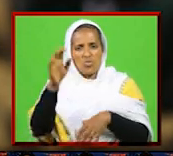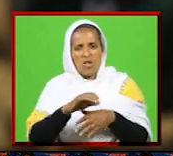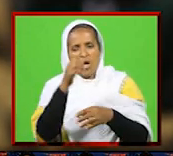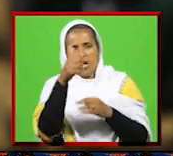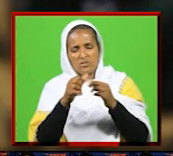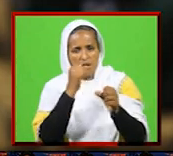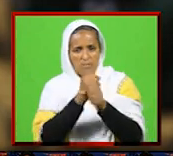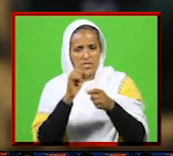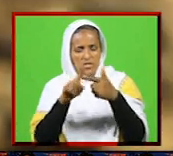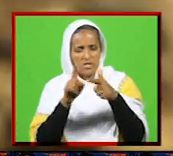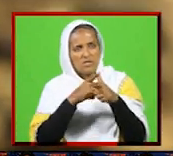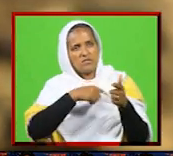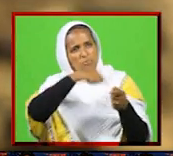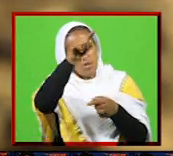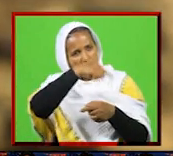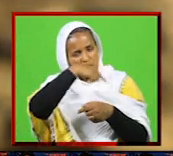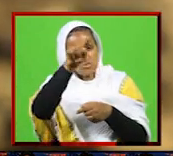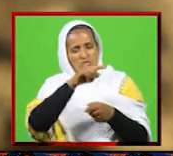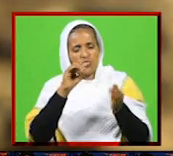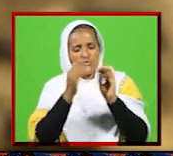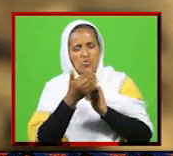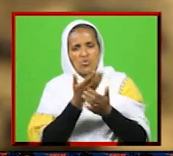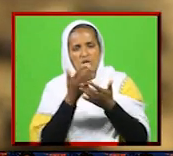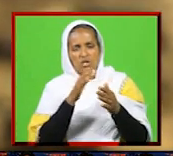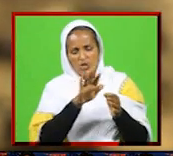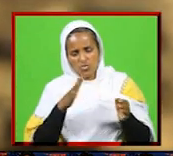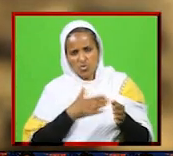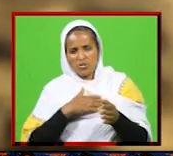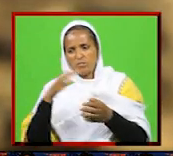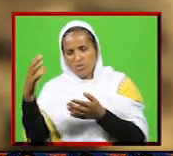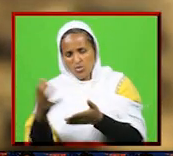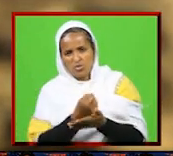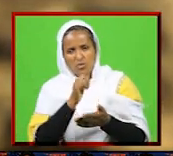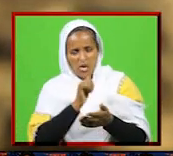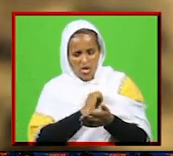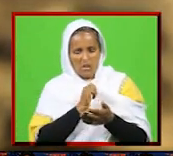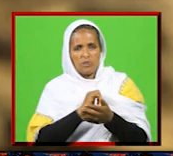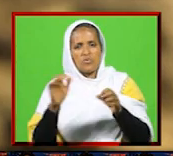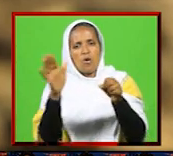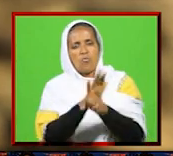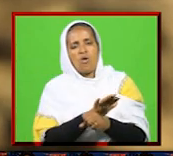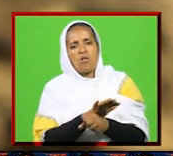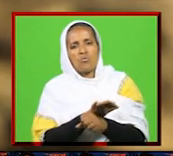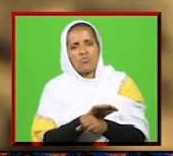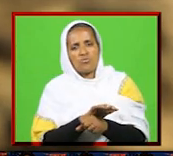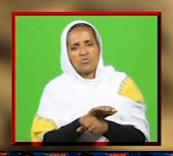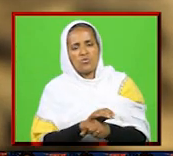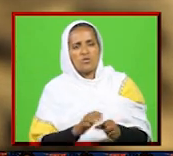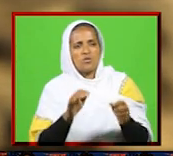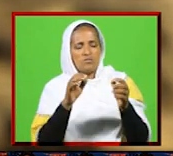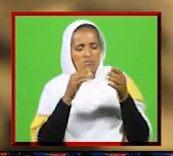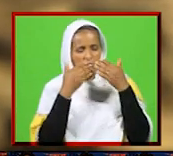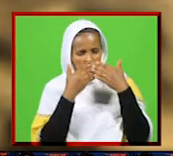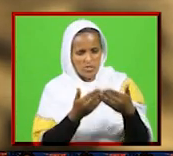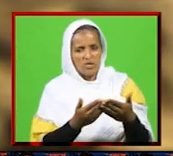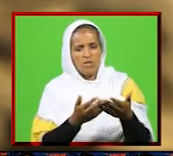ወጥቷል አስወጥቻለሁ። 10 ዓመቴ እንግዲህ መመላለሰው የሆነችውን ነገር እንግዲህ ከልጆችም እየነጠቁ ከራሴም